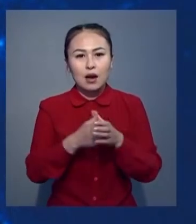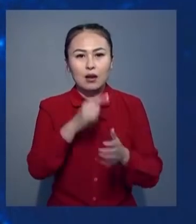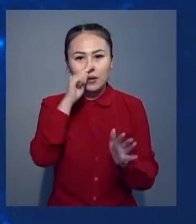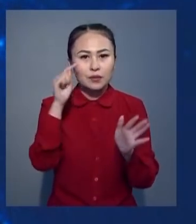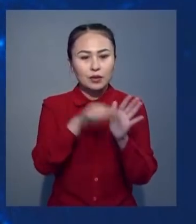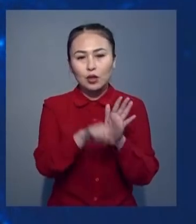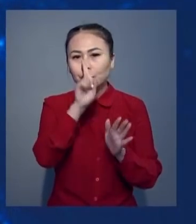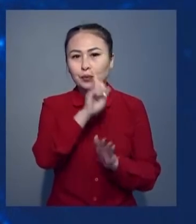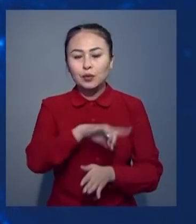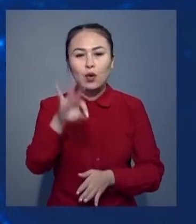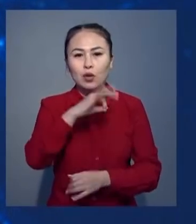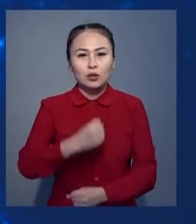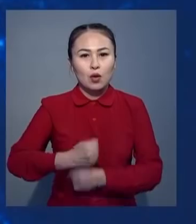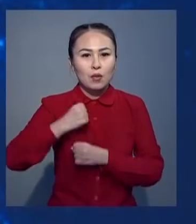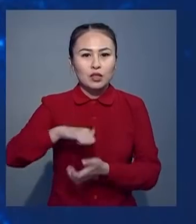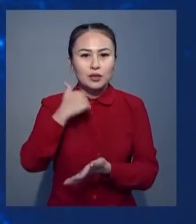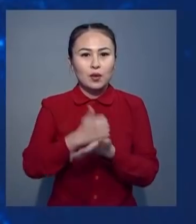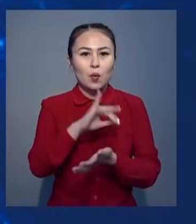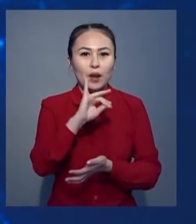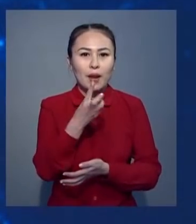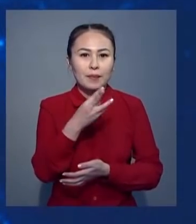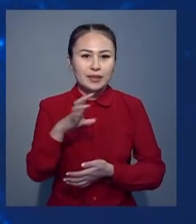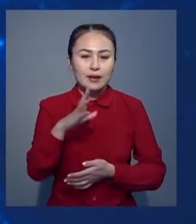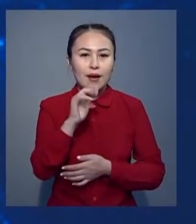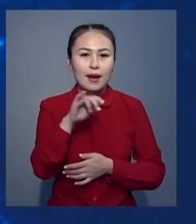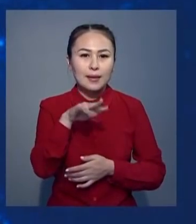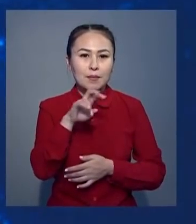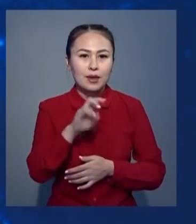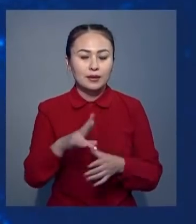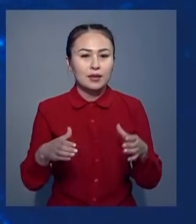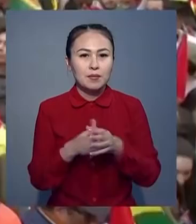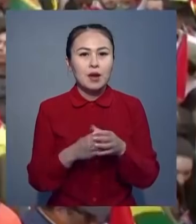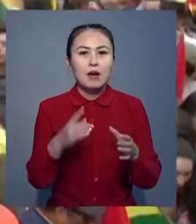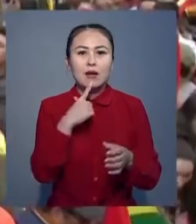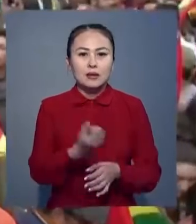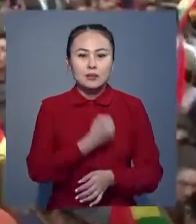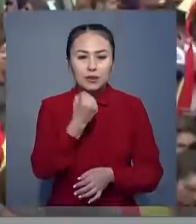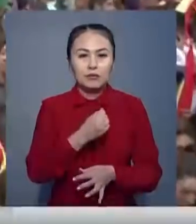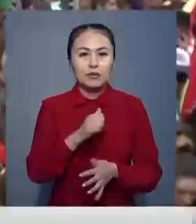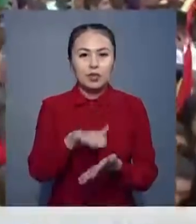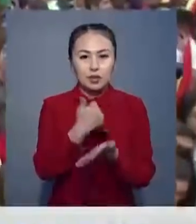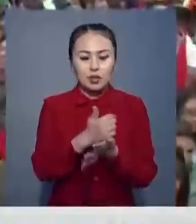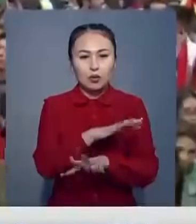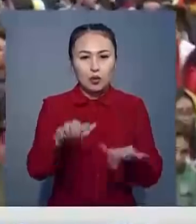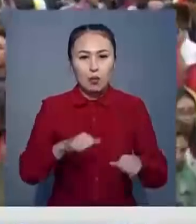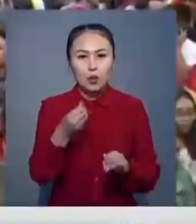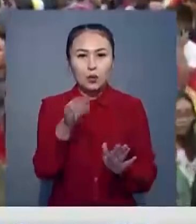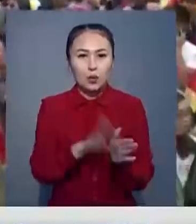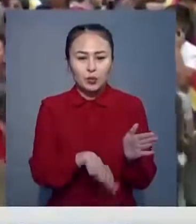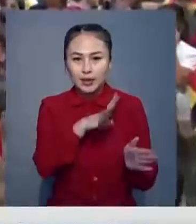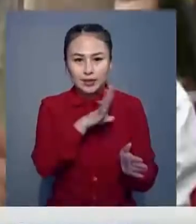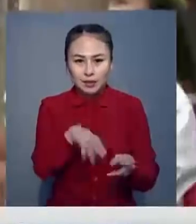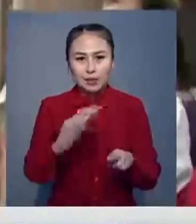істерге араласпайтыны туралы қарулы күштердің қолбасшысы Уильям Скалиман мәлімдеді. Бірақ әскерлер биліктен жағдайды ушықтырмауды сұрап